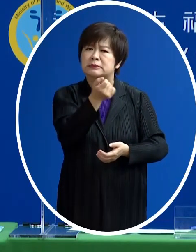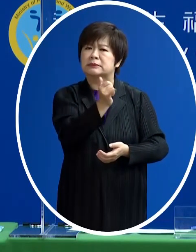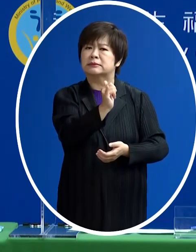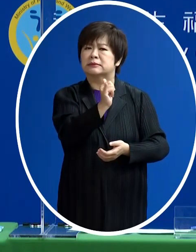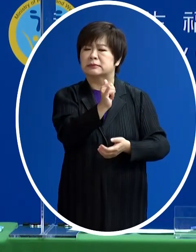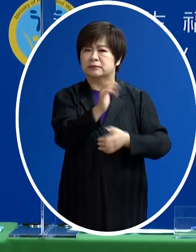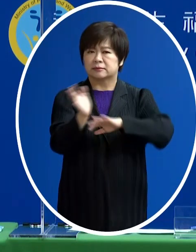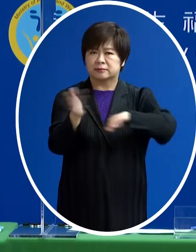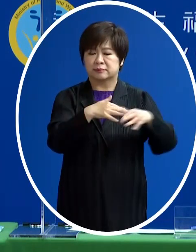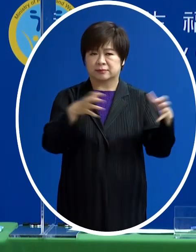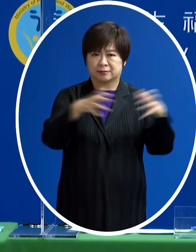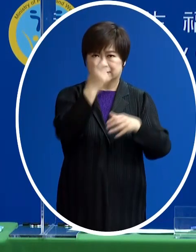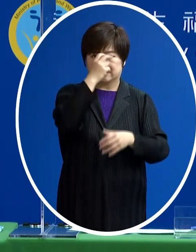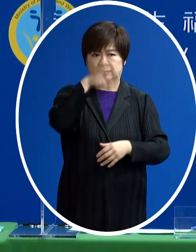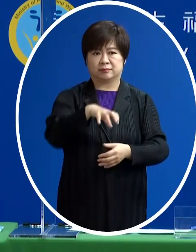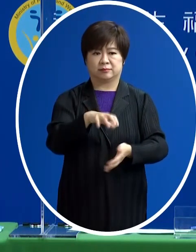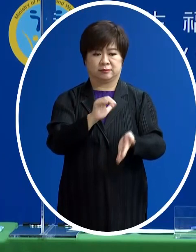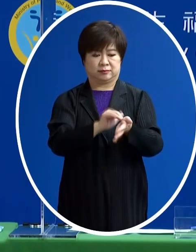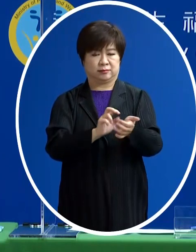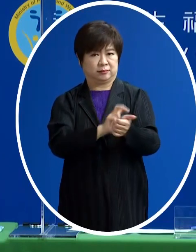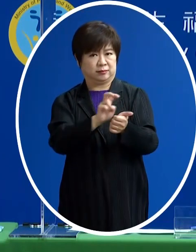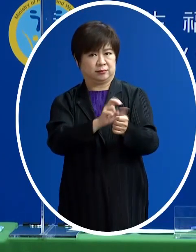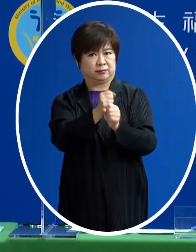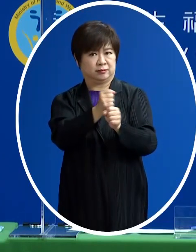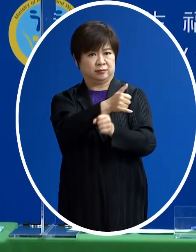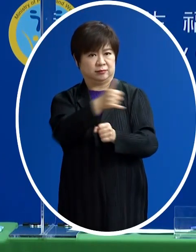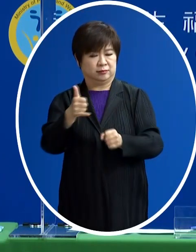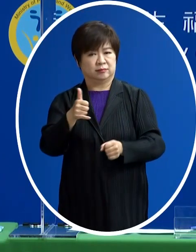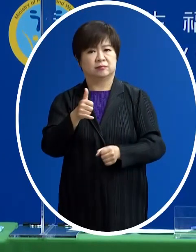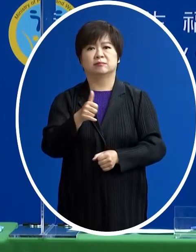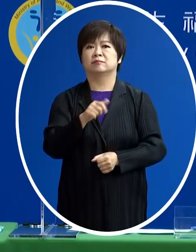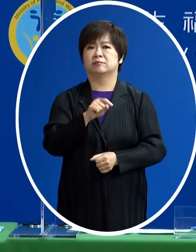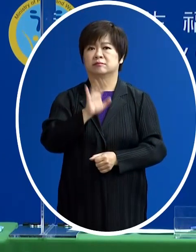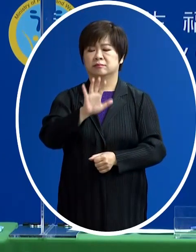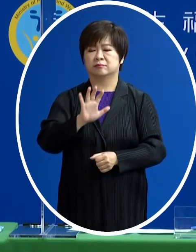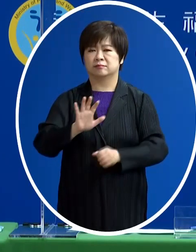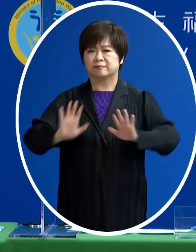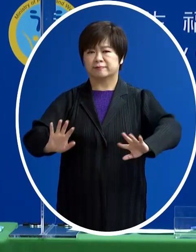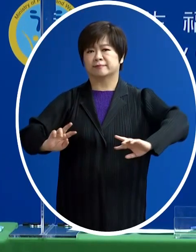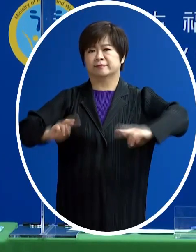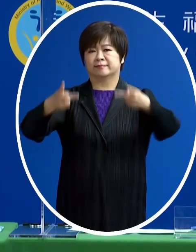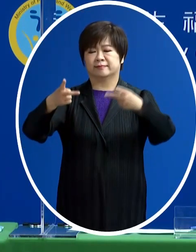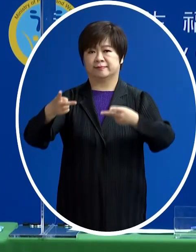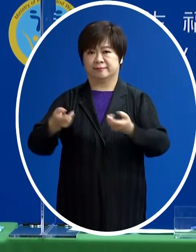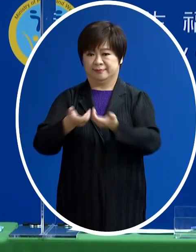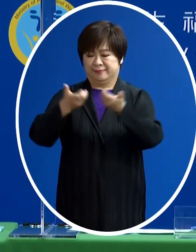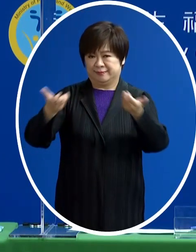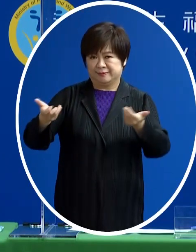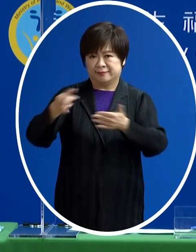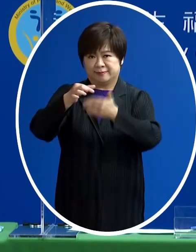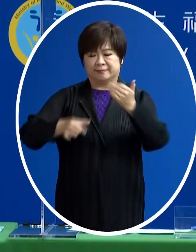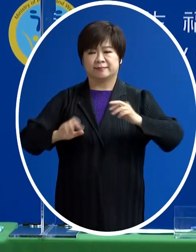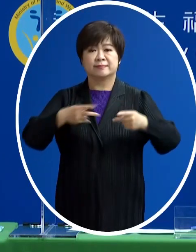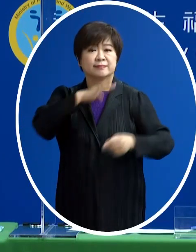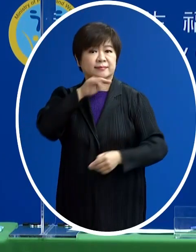这个集检所也会有医护人员可以观察，所以我们目前来把这一个落地采检分流的条件放宽